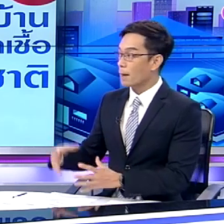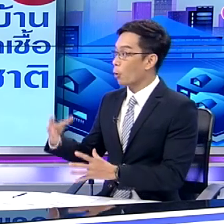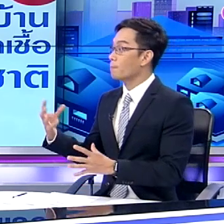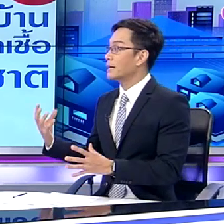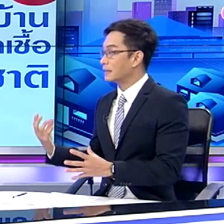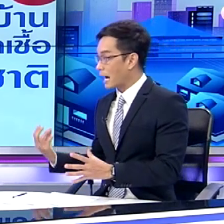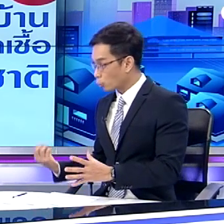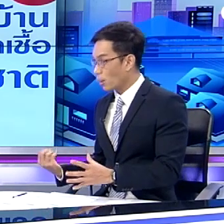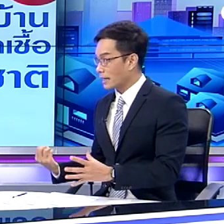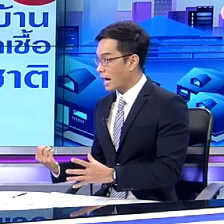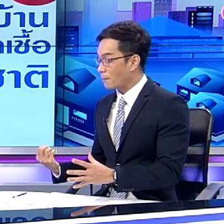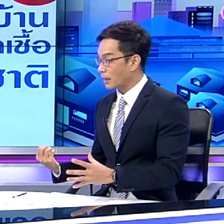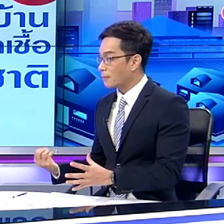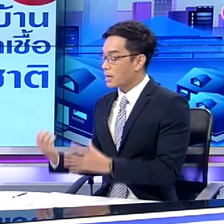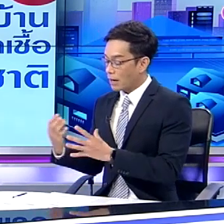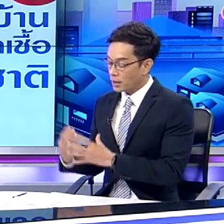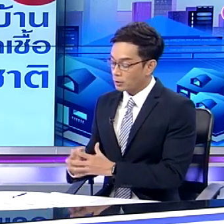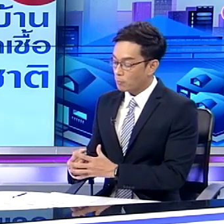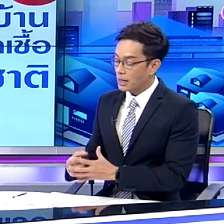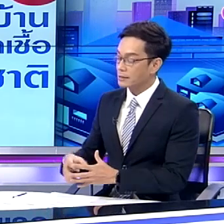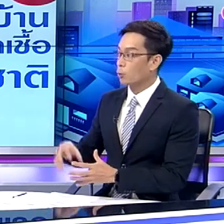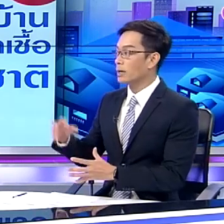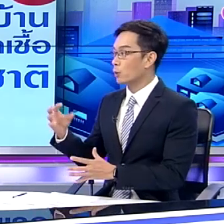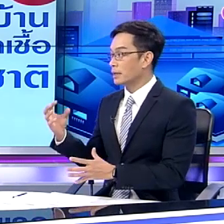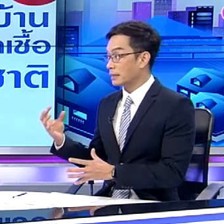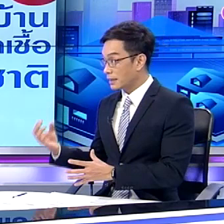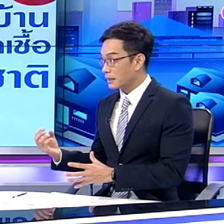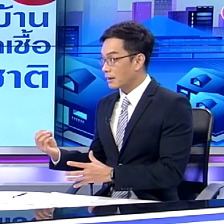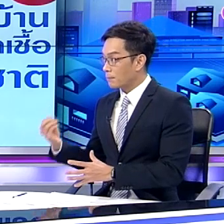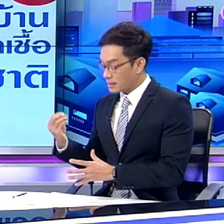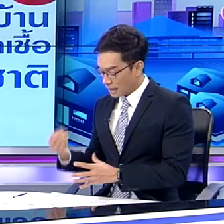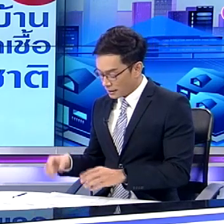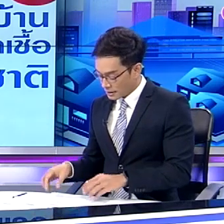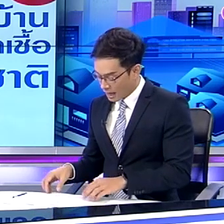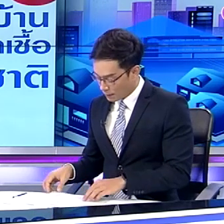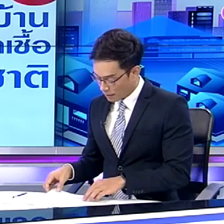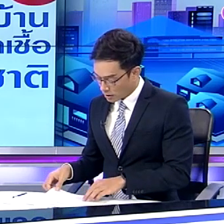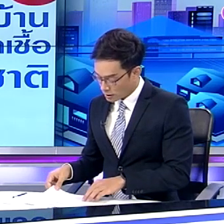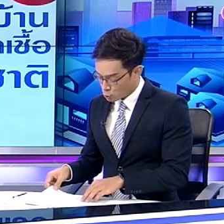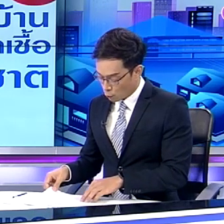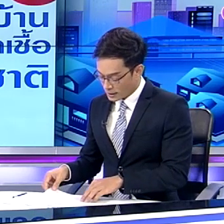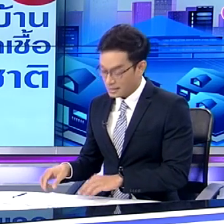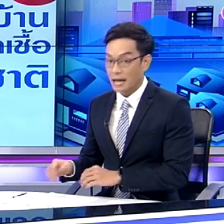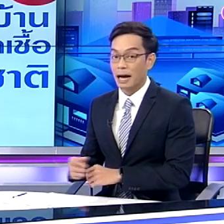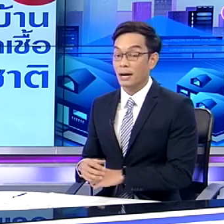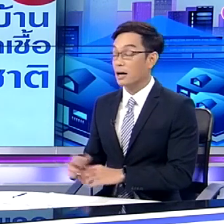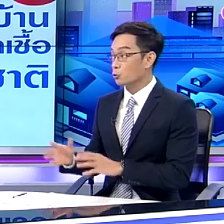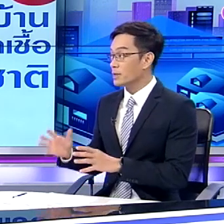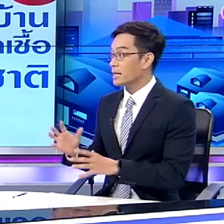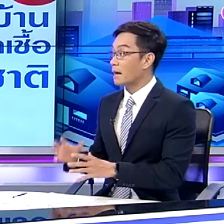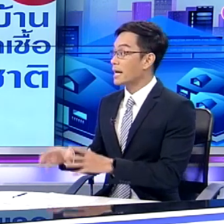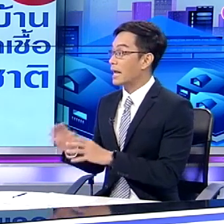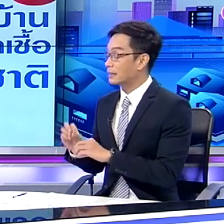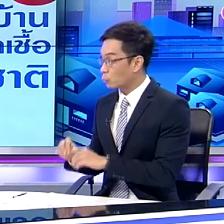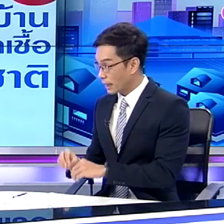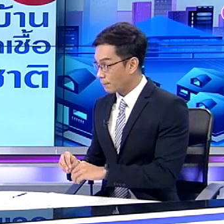ฏว่าผลเป็นทางตรงกันข้ามนะครับคราวนี้เลยต้องมีการส่งไปตรวจอีกที่หนึ่งเป็นสถานที่ที่3นะครับก็คือศูนย์วิทยาศาสตร์การแพทย์ศูนย์วิทยาศาสตร์